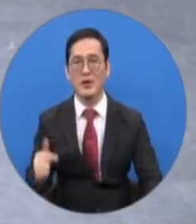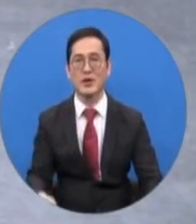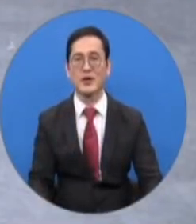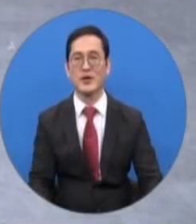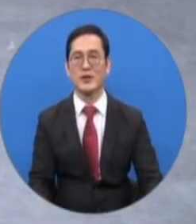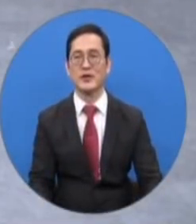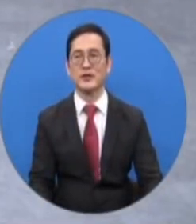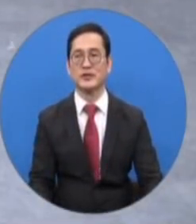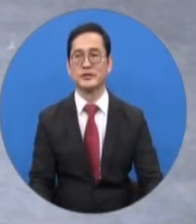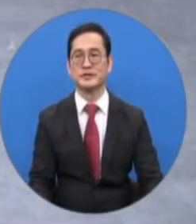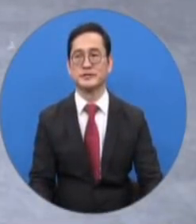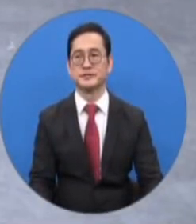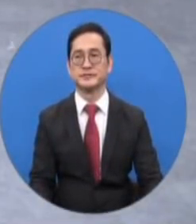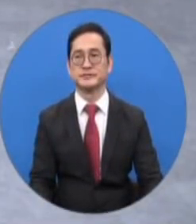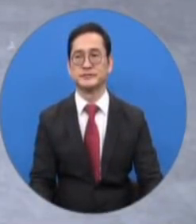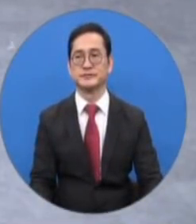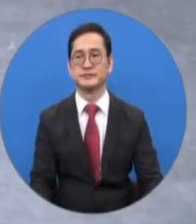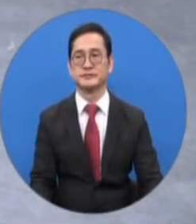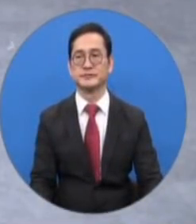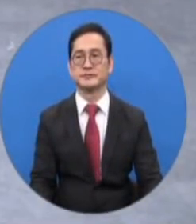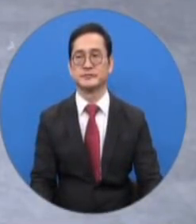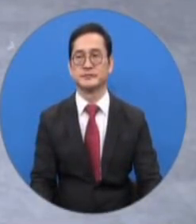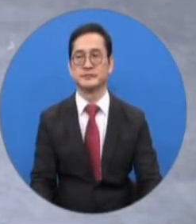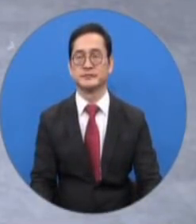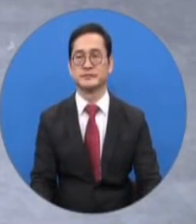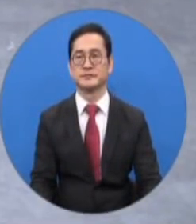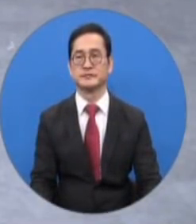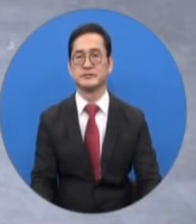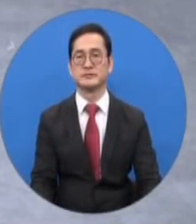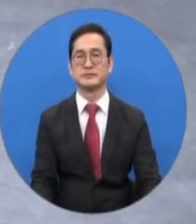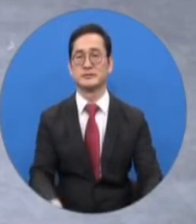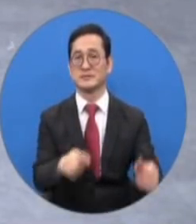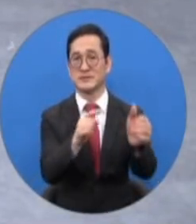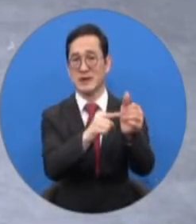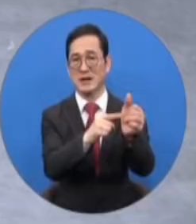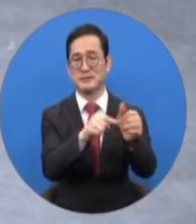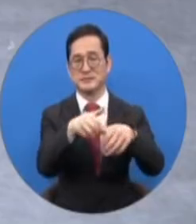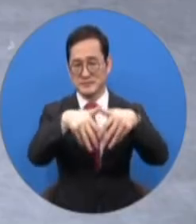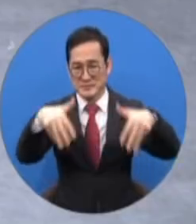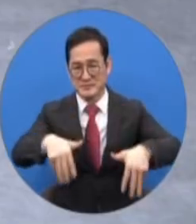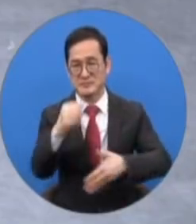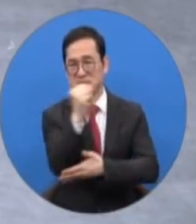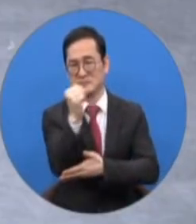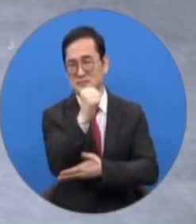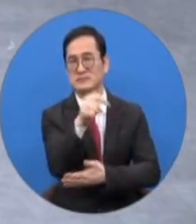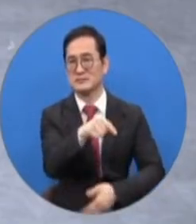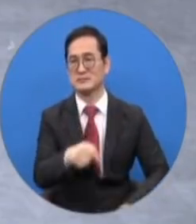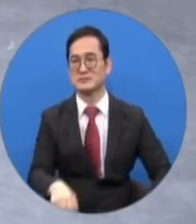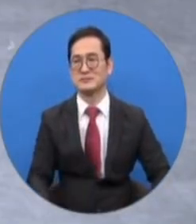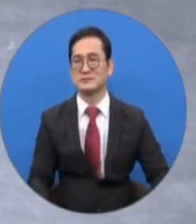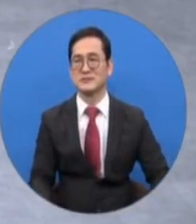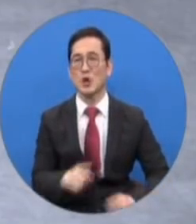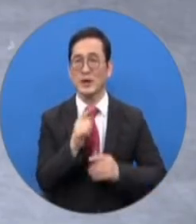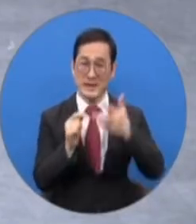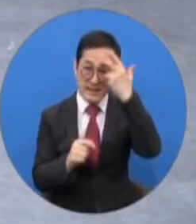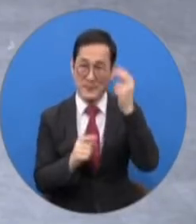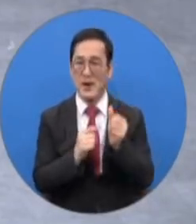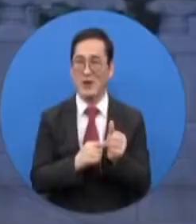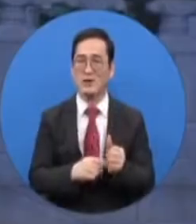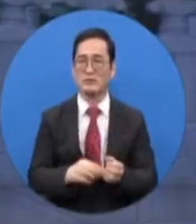윤호중 체제 흔들, 이재명이 250통, 이건 뭘지 확인해보죠. 당내 집단 방기 움직임까지 보이고